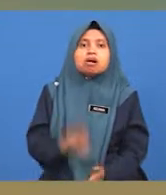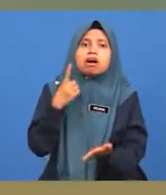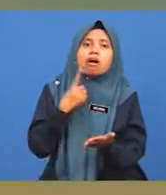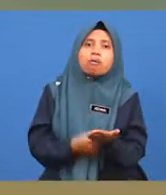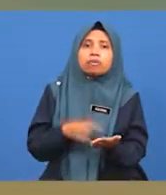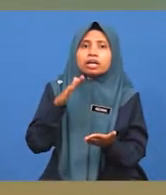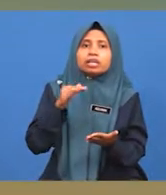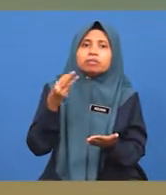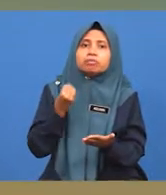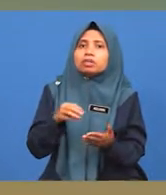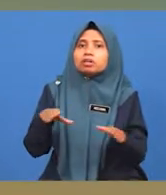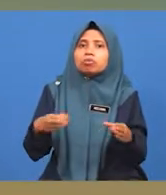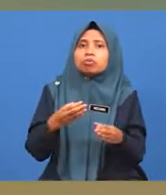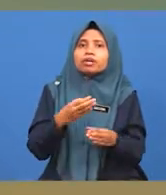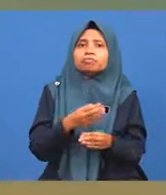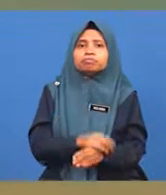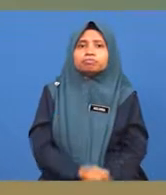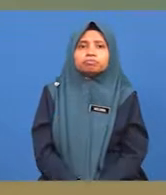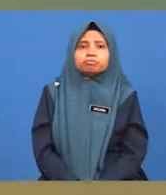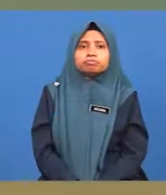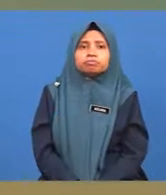Apakah yang mereka lakukan?